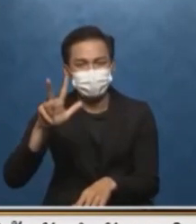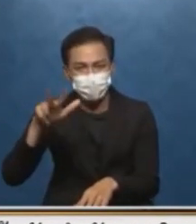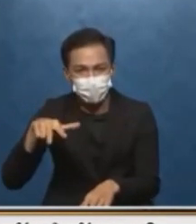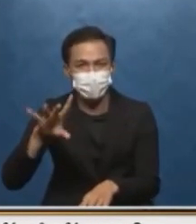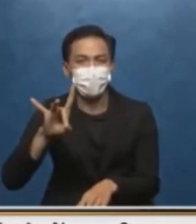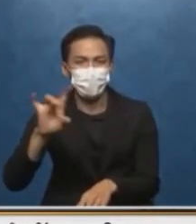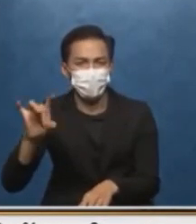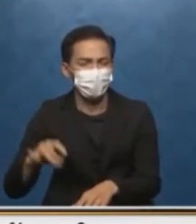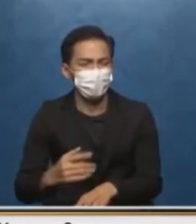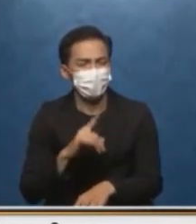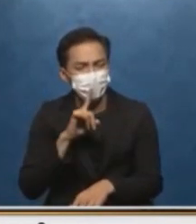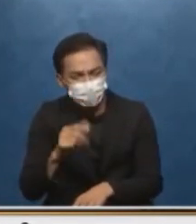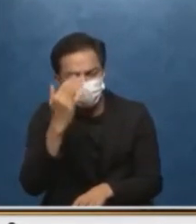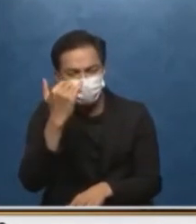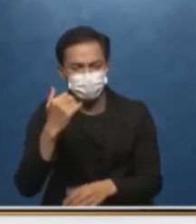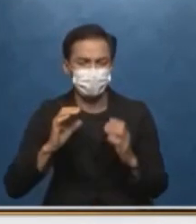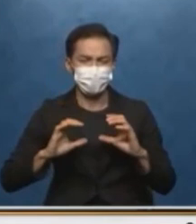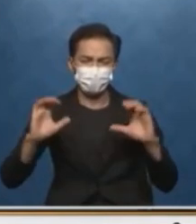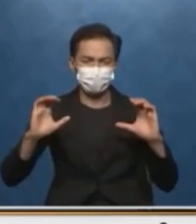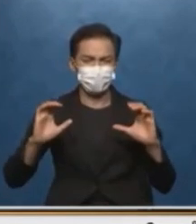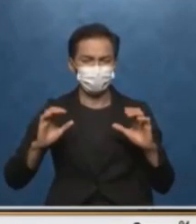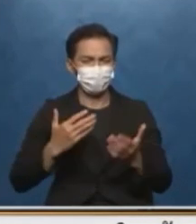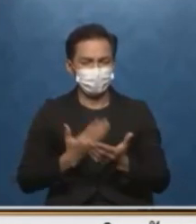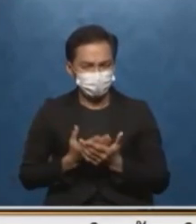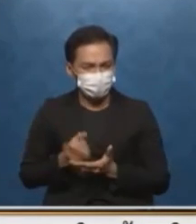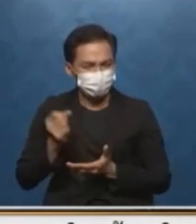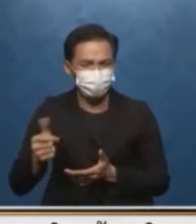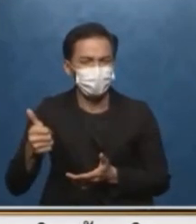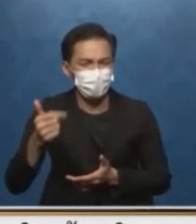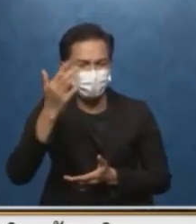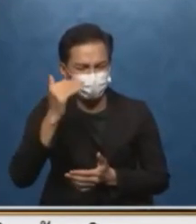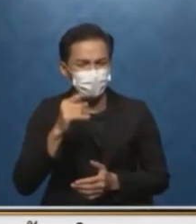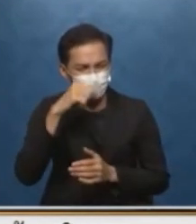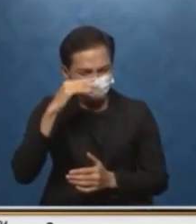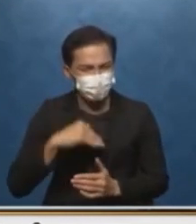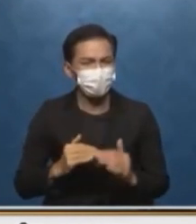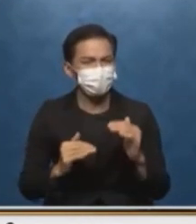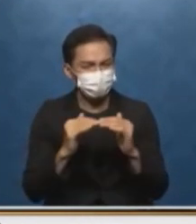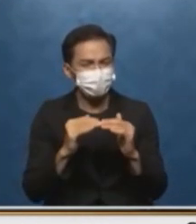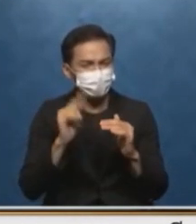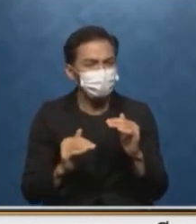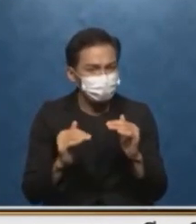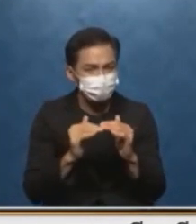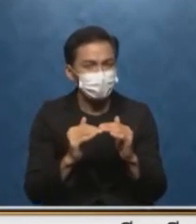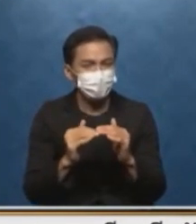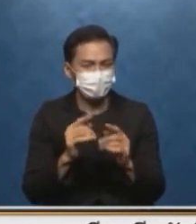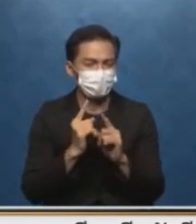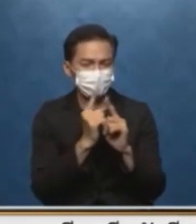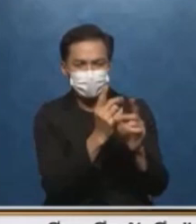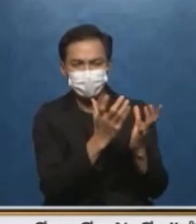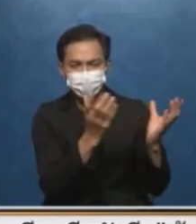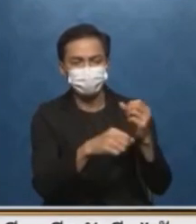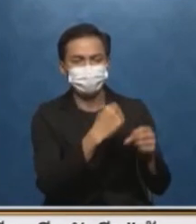าลไม่จ่ายแทนนะคะมันก็เป็นสิทธิ์ของประชาชนคนไทยนะคะเพราะว่าตามรัฐธรรมนูญปี